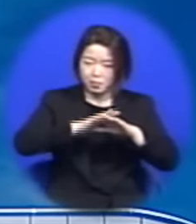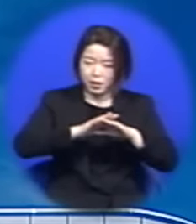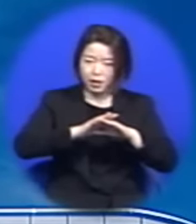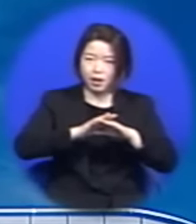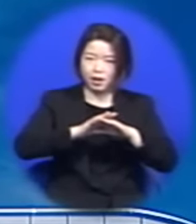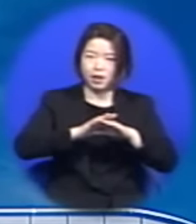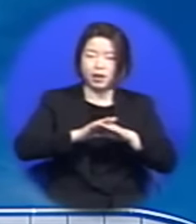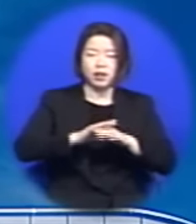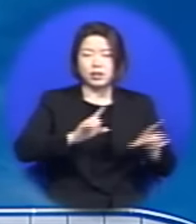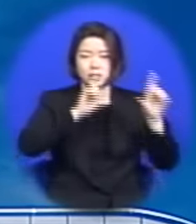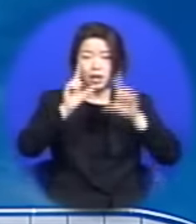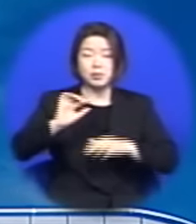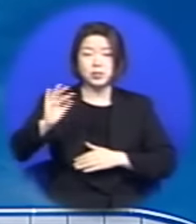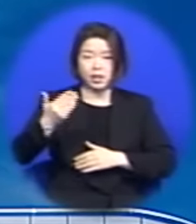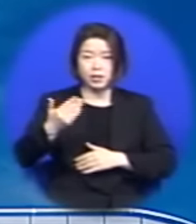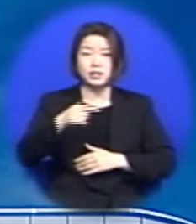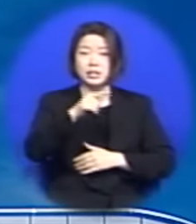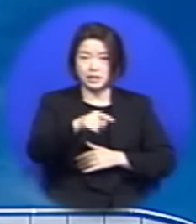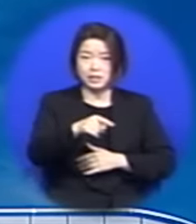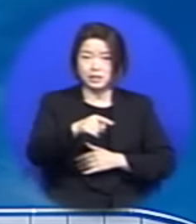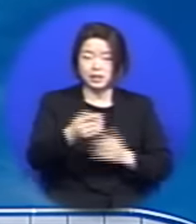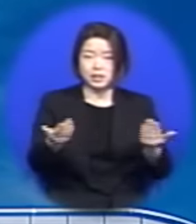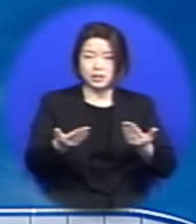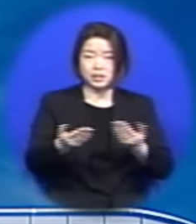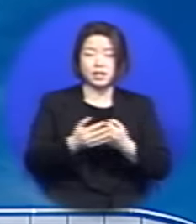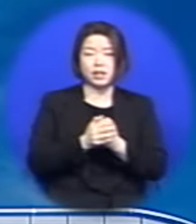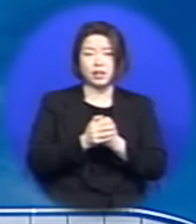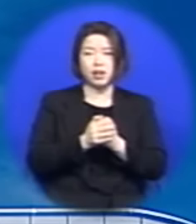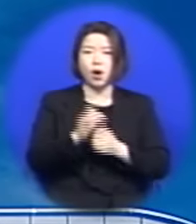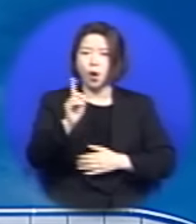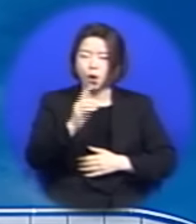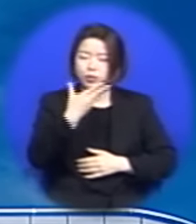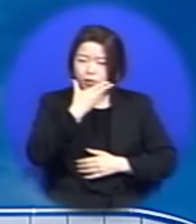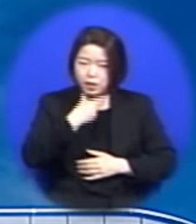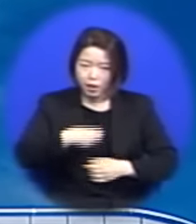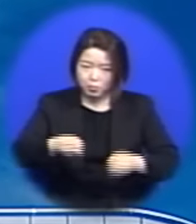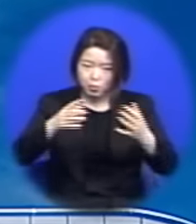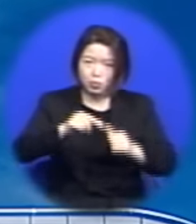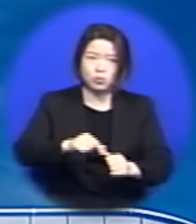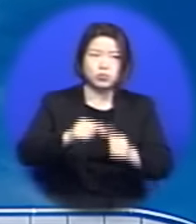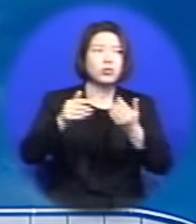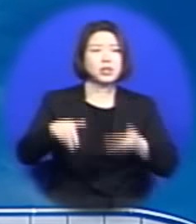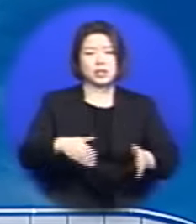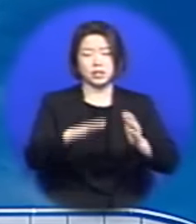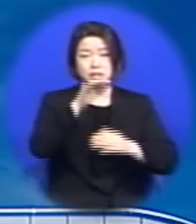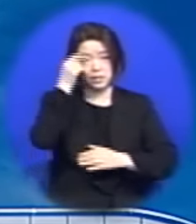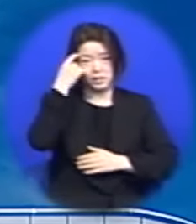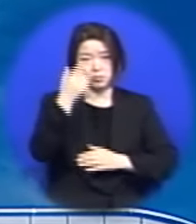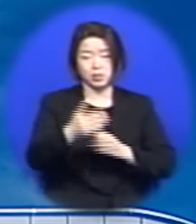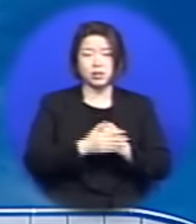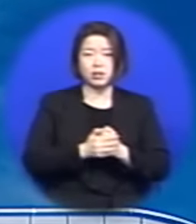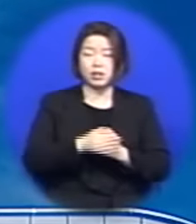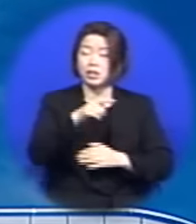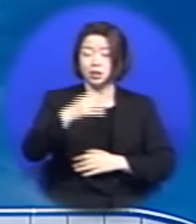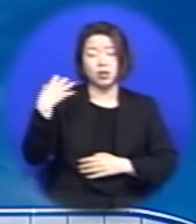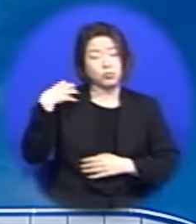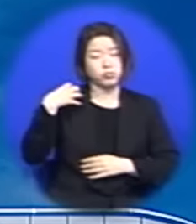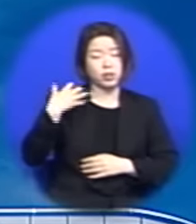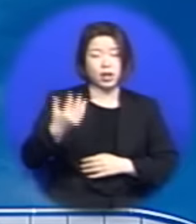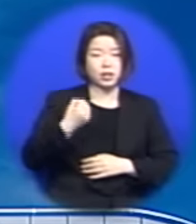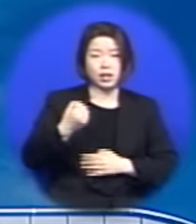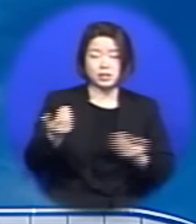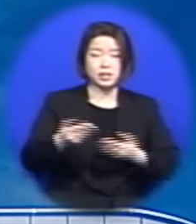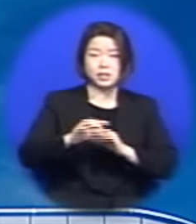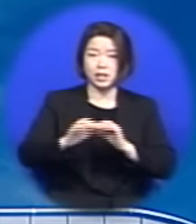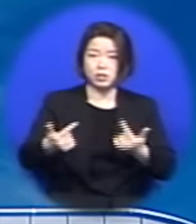외에 어떤 구원의 길 행복의 길이 있겠냐는 거예요 여러분 이건 부담 가질 일이 아니고